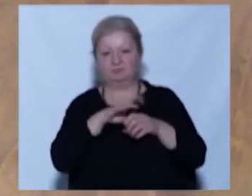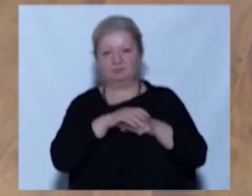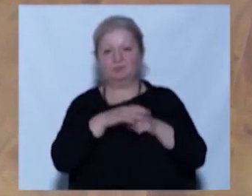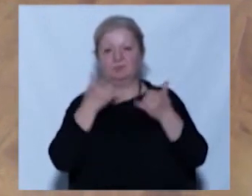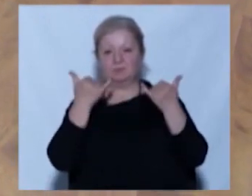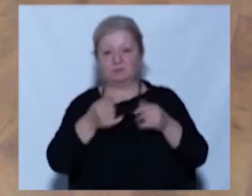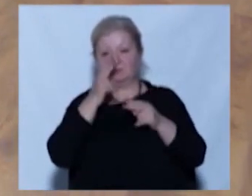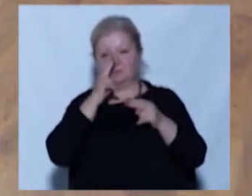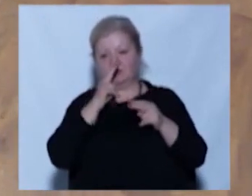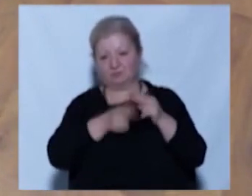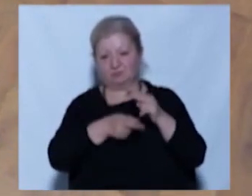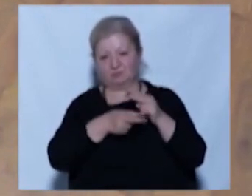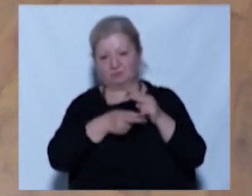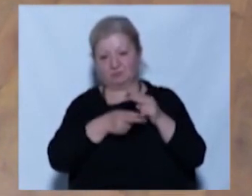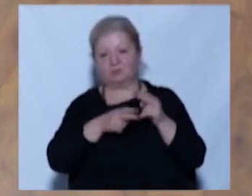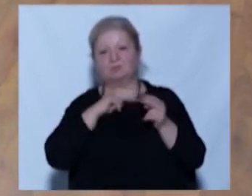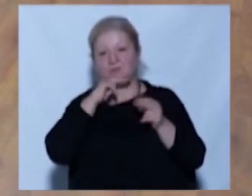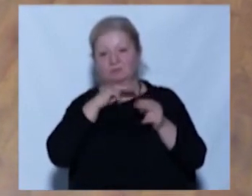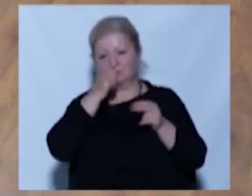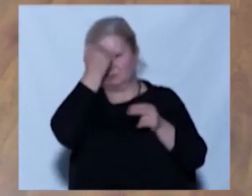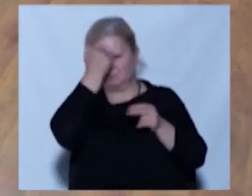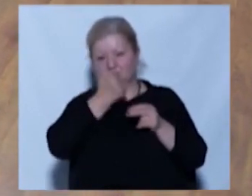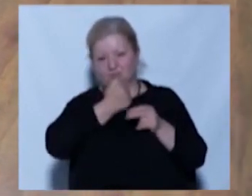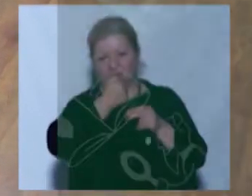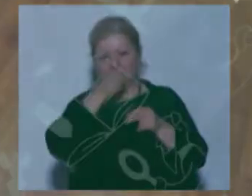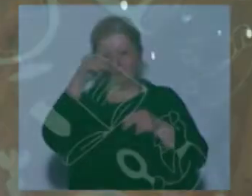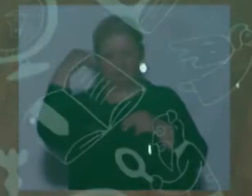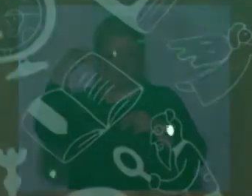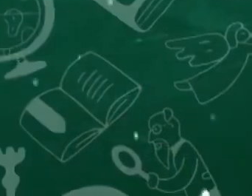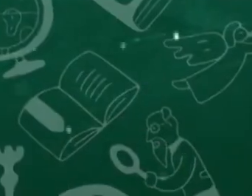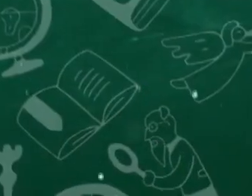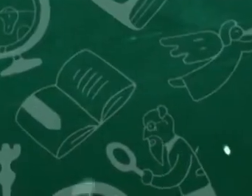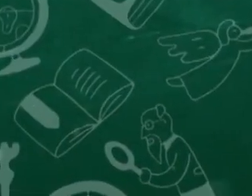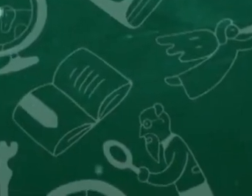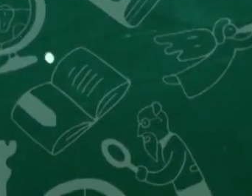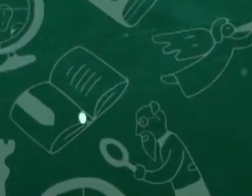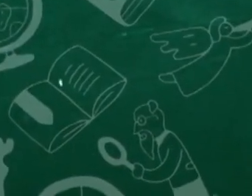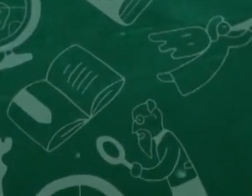შექმნას. ამჯერად დავასრულებ. მადლობ ყურადღებისთვის.